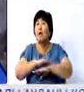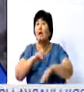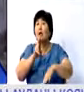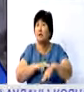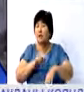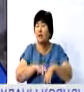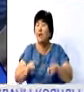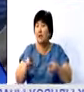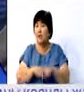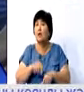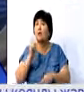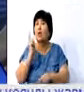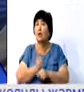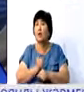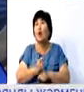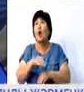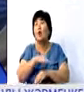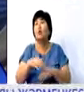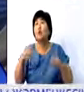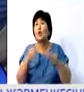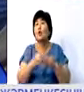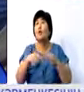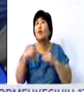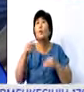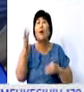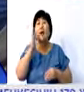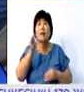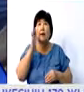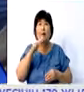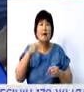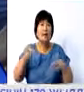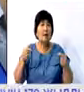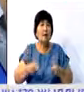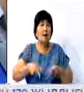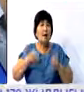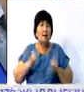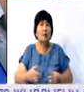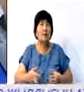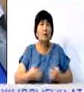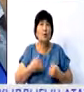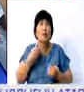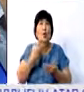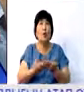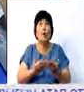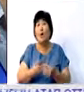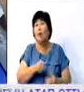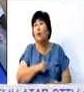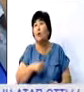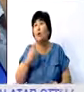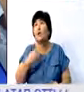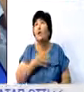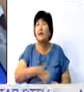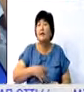сақшыларын да тұқыртып алды. Көшелерде топ-топ мен жүнкетін иттер кейде нағыз түздің тағысындай көрінеді. Көздерінен